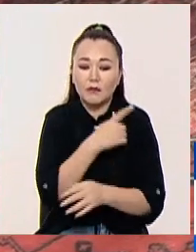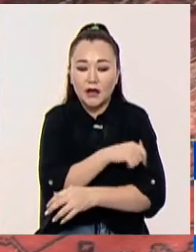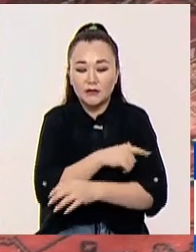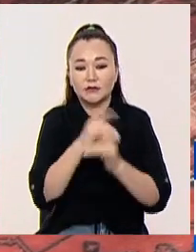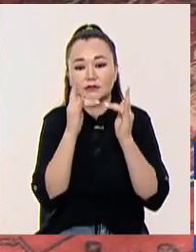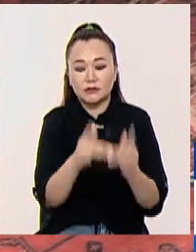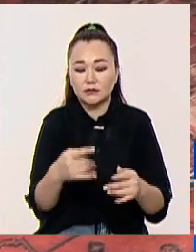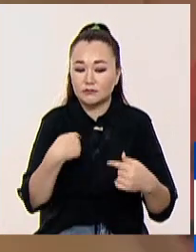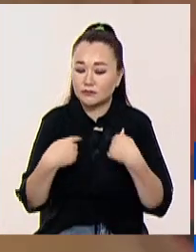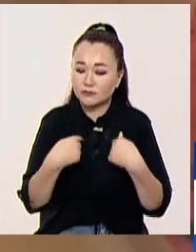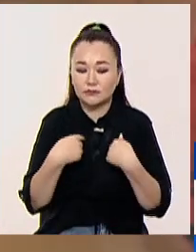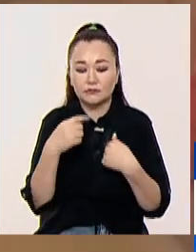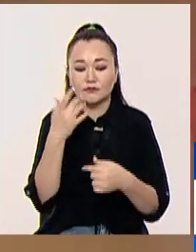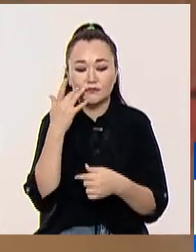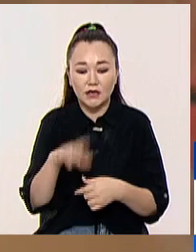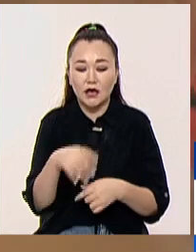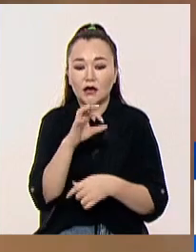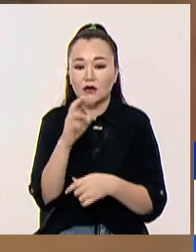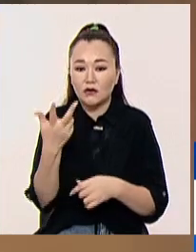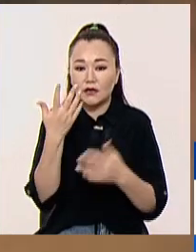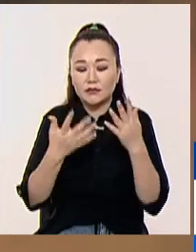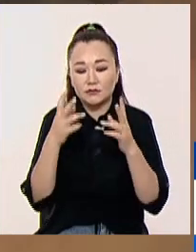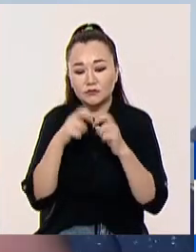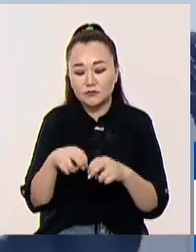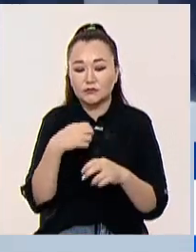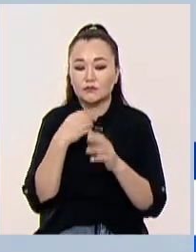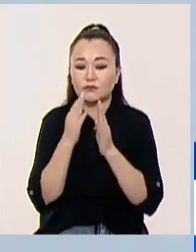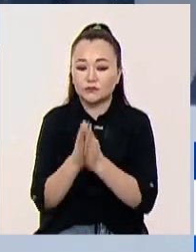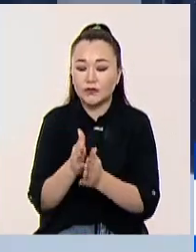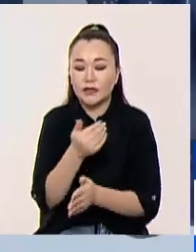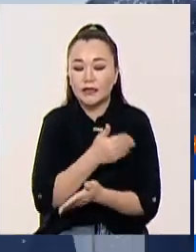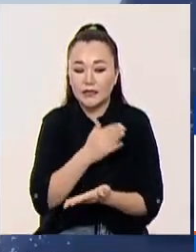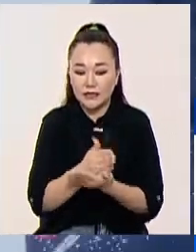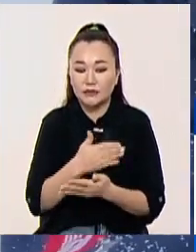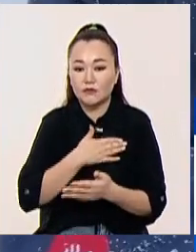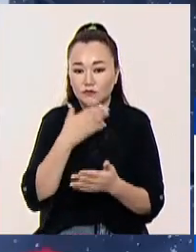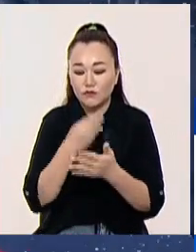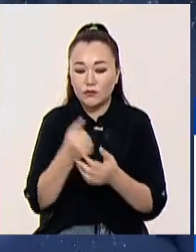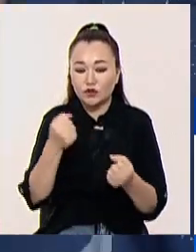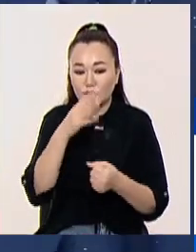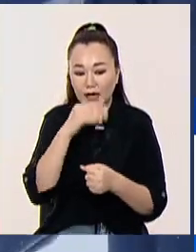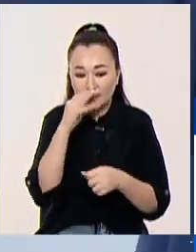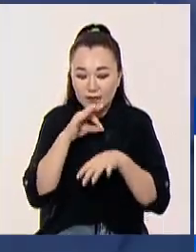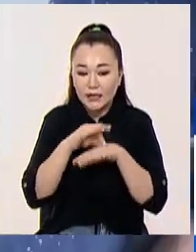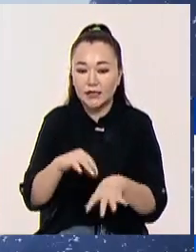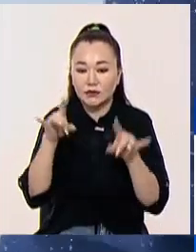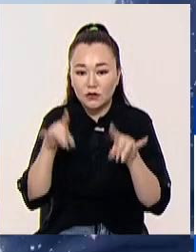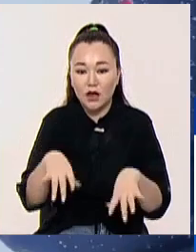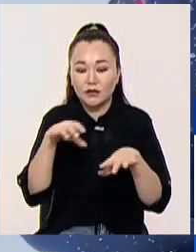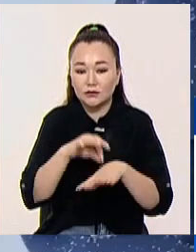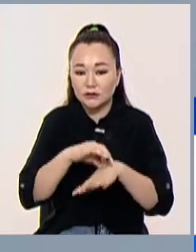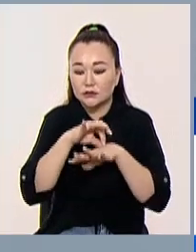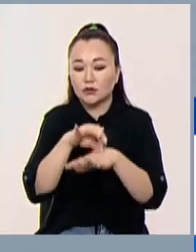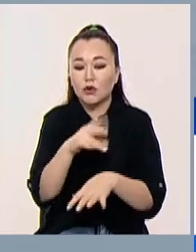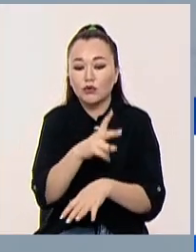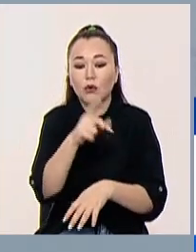жеткізу азап дейді. Сондықтан жедел жәрдем қарастырылса деп тілейді. Болмаса өзіміздің машинаға газельге саламыз, тракторге салып алып барамыз